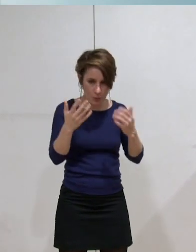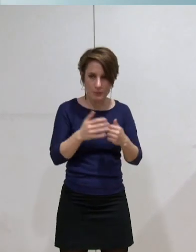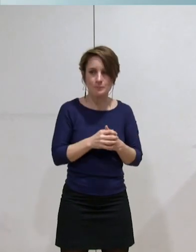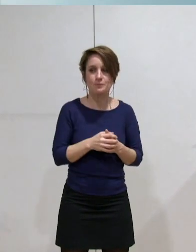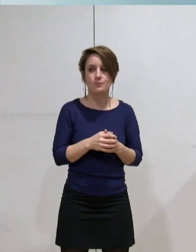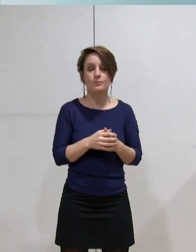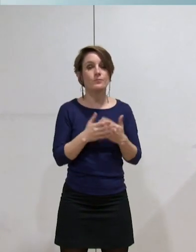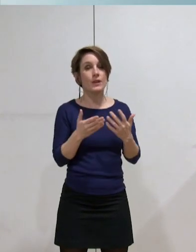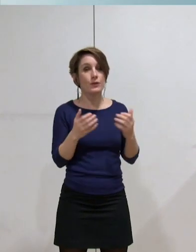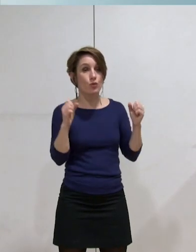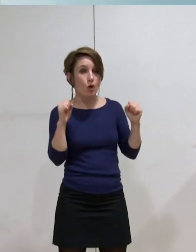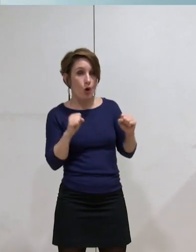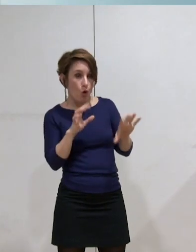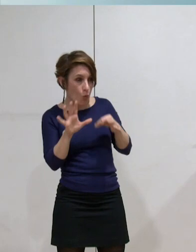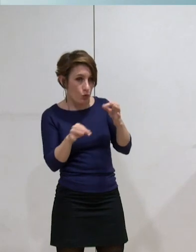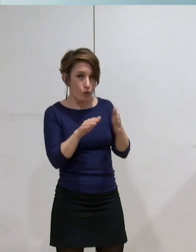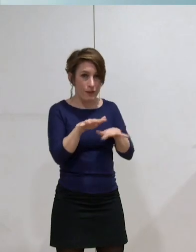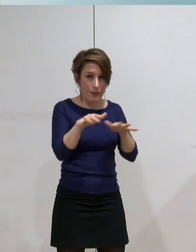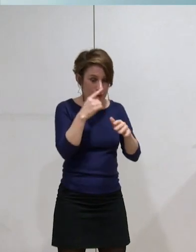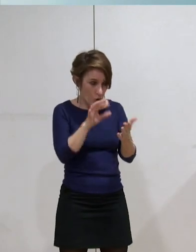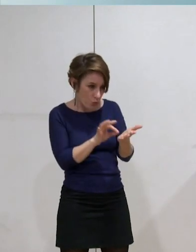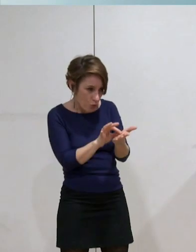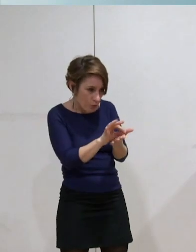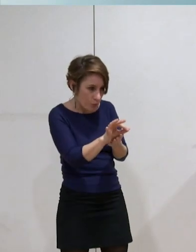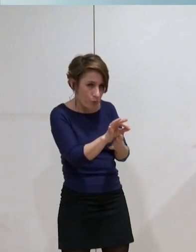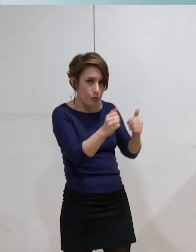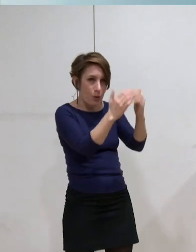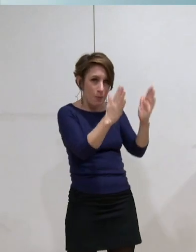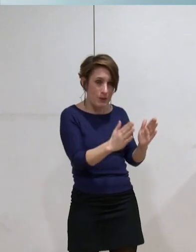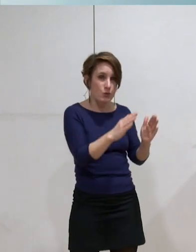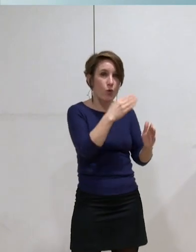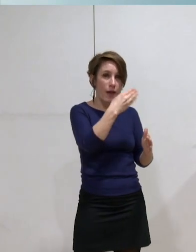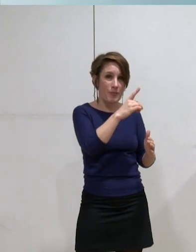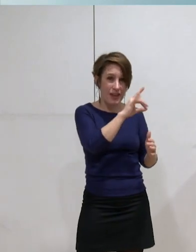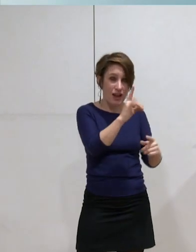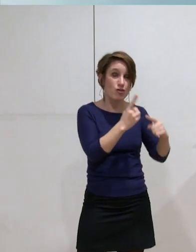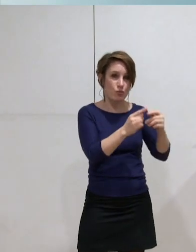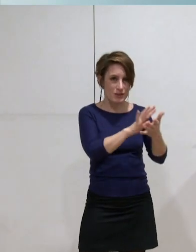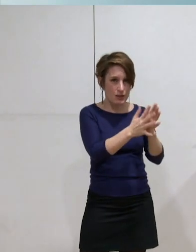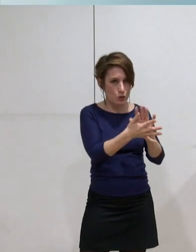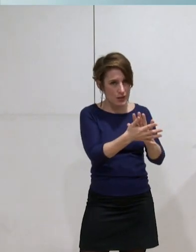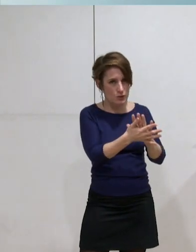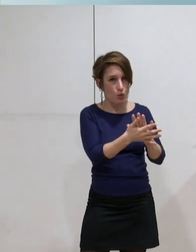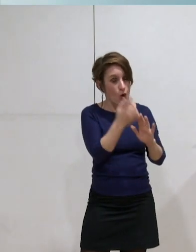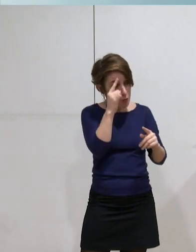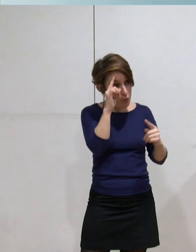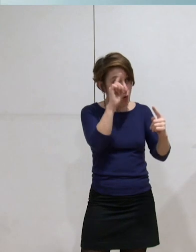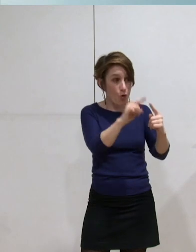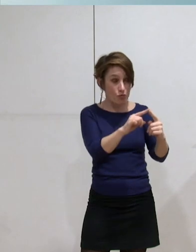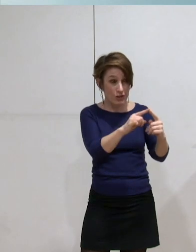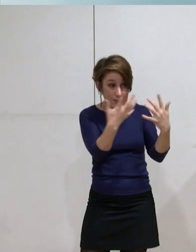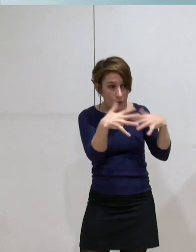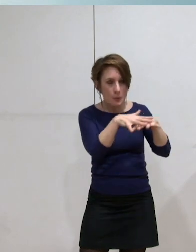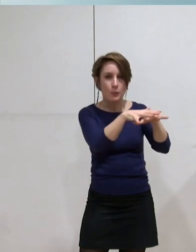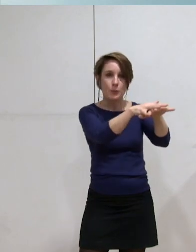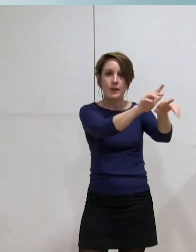trouver des modalités de pilotage de la maison MDH et association qui permettent de partager un certain nombre d'objectifs je